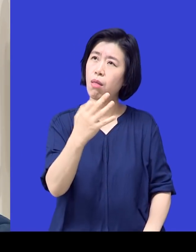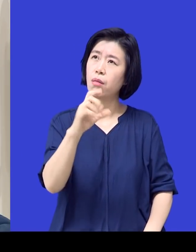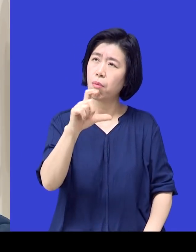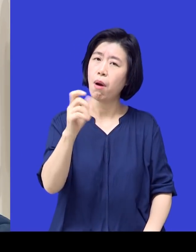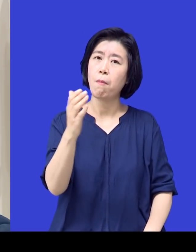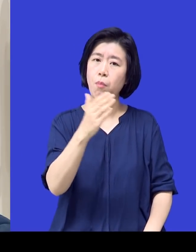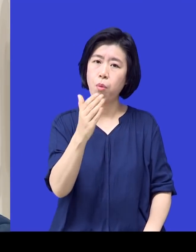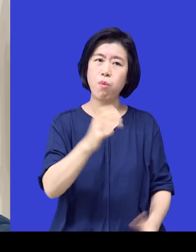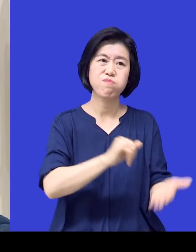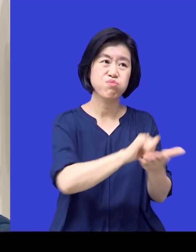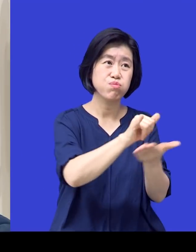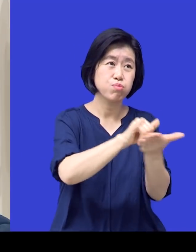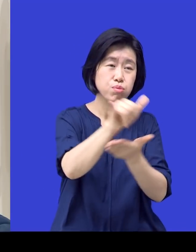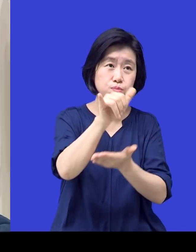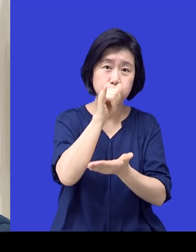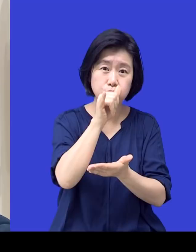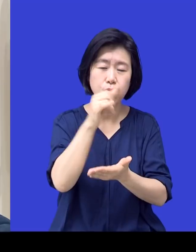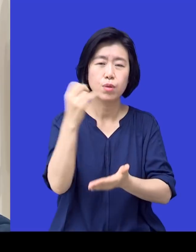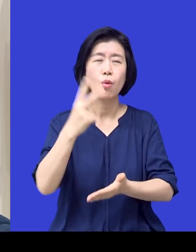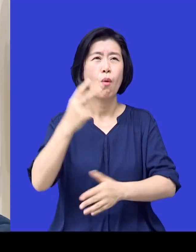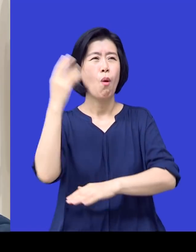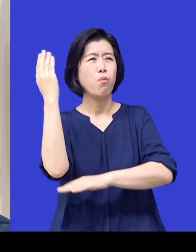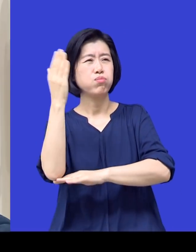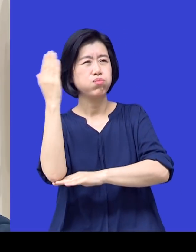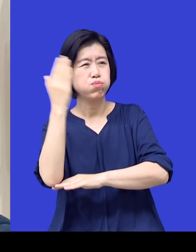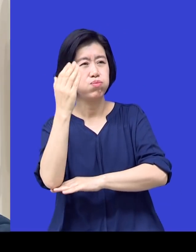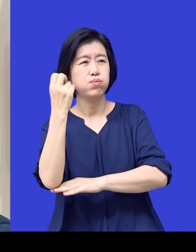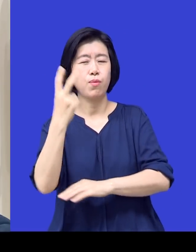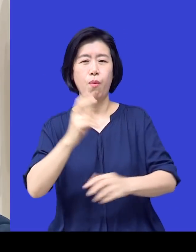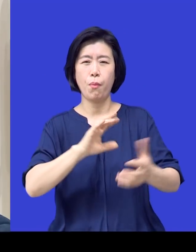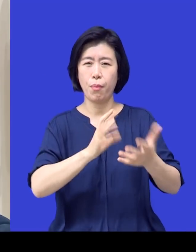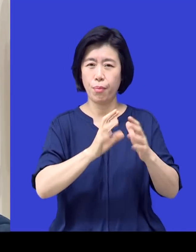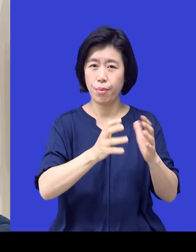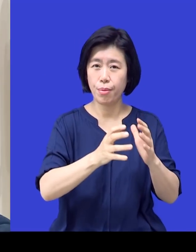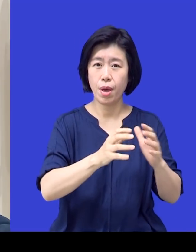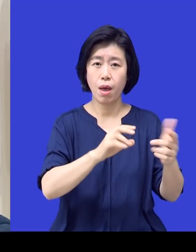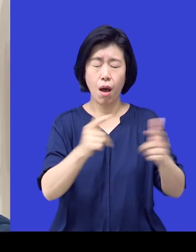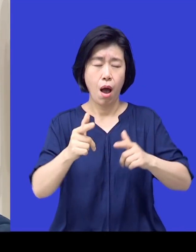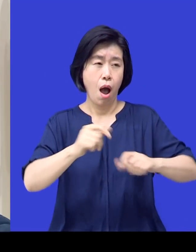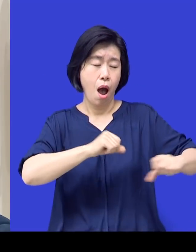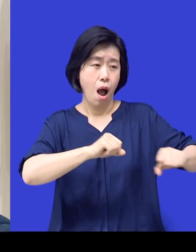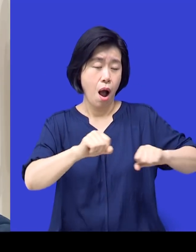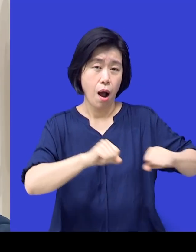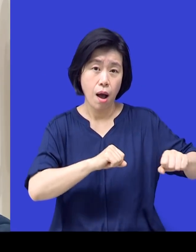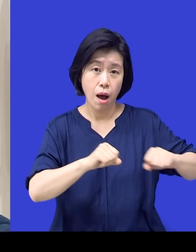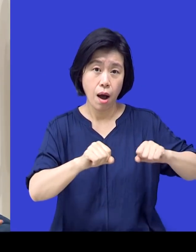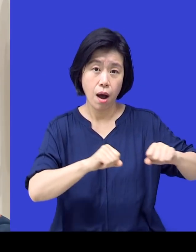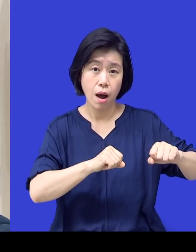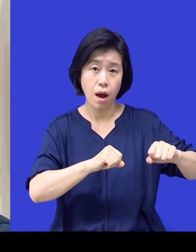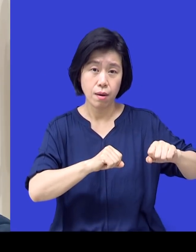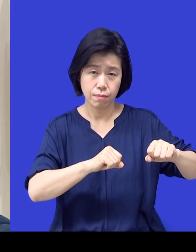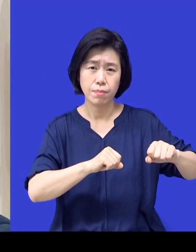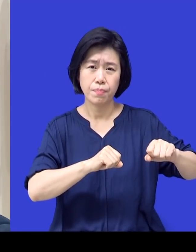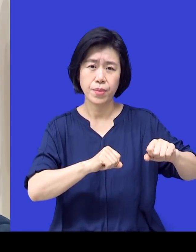네. 설교 말씀 전한다고 회의 뭐 움직이면 거의 20번, 30번 이렇게